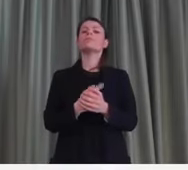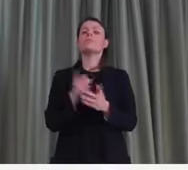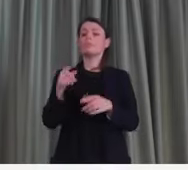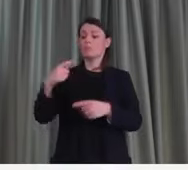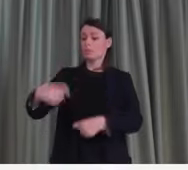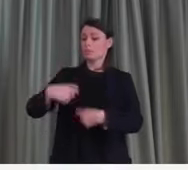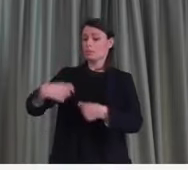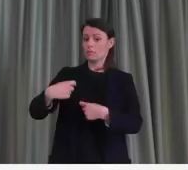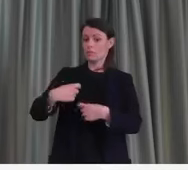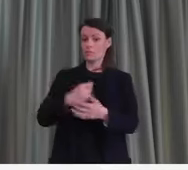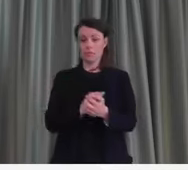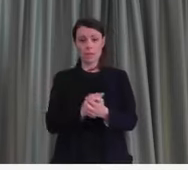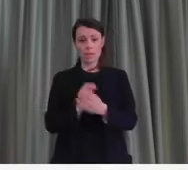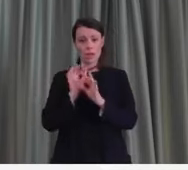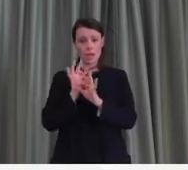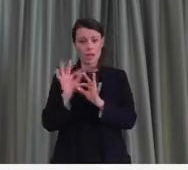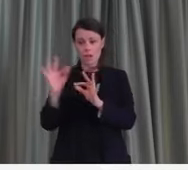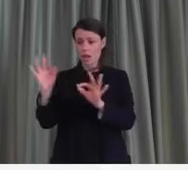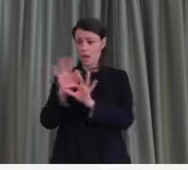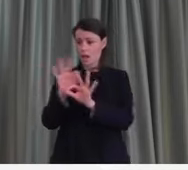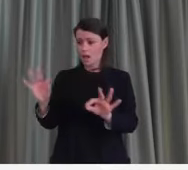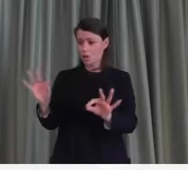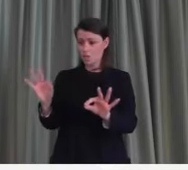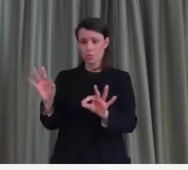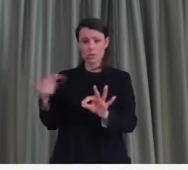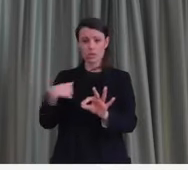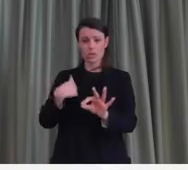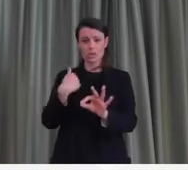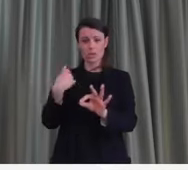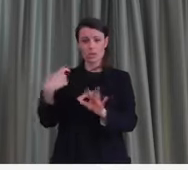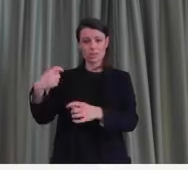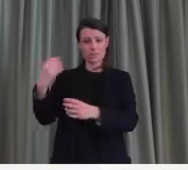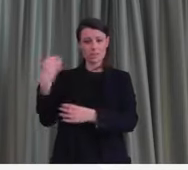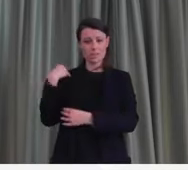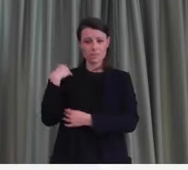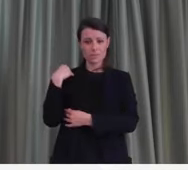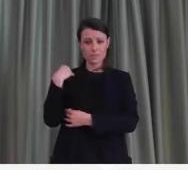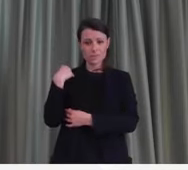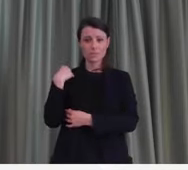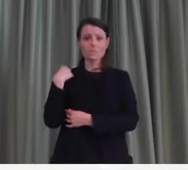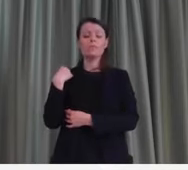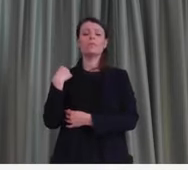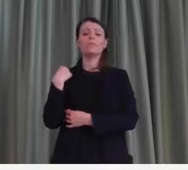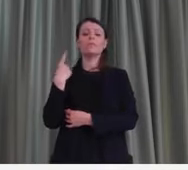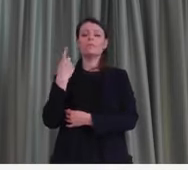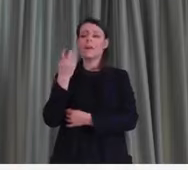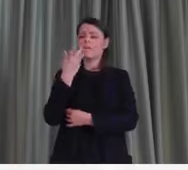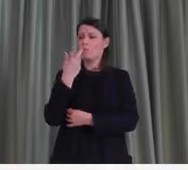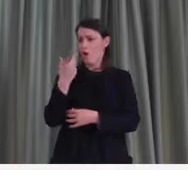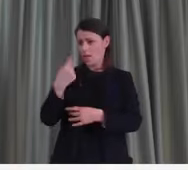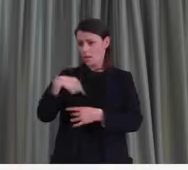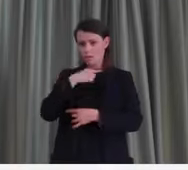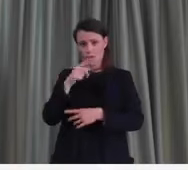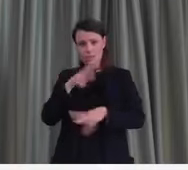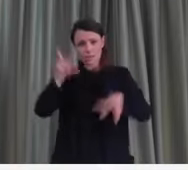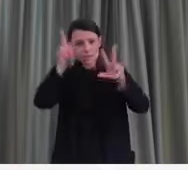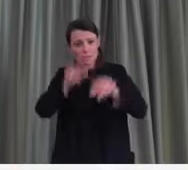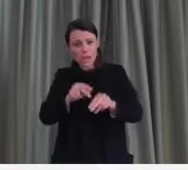capitale il capitolo per quanto riguarda tutto ciò che è stato acquistato ok